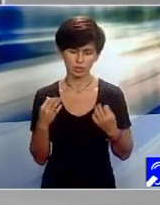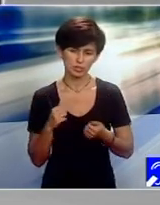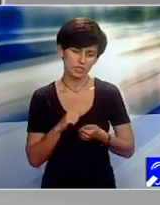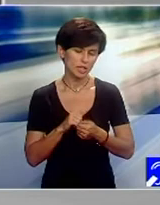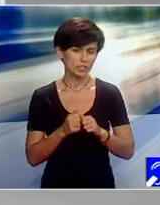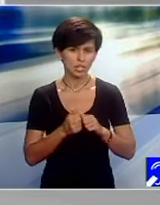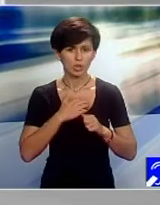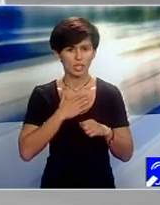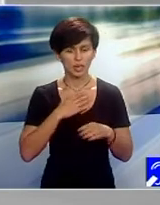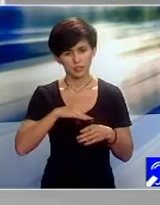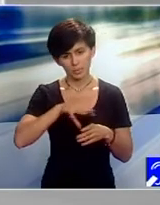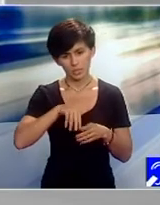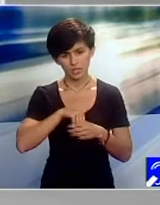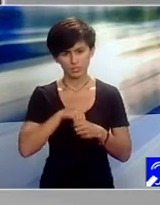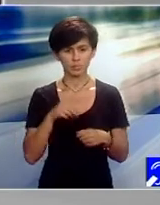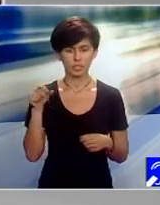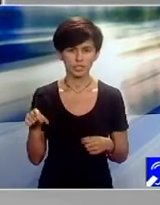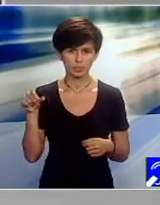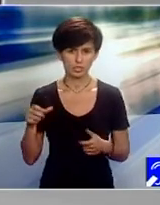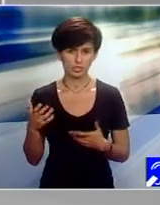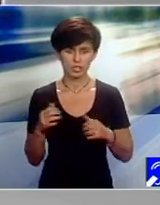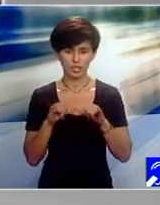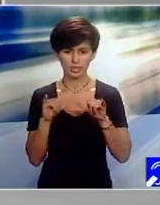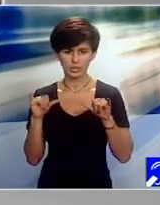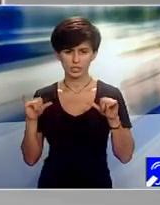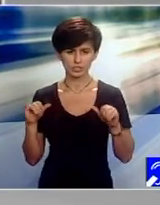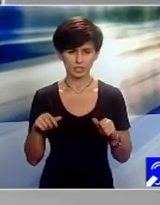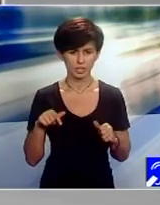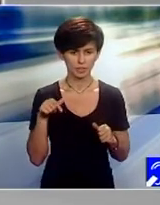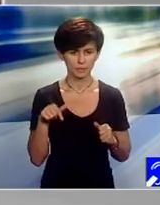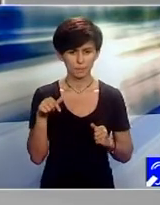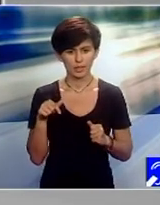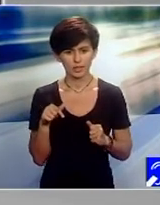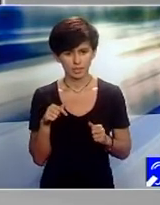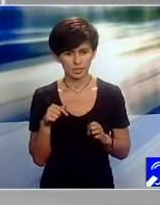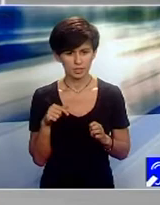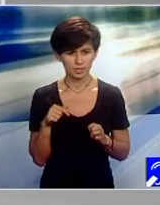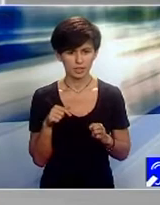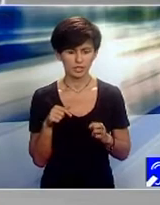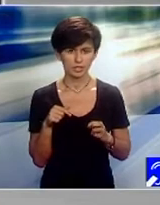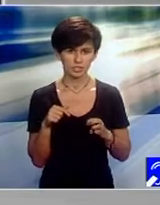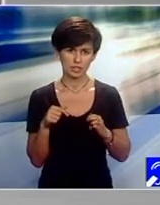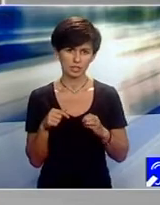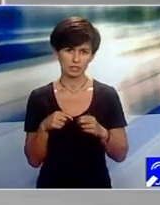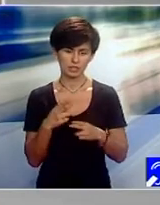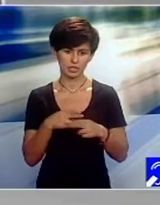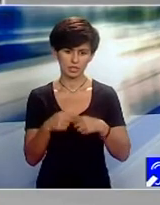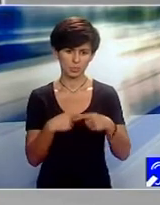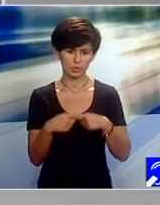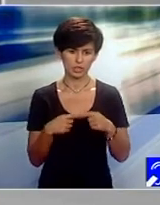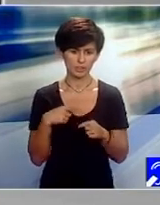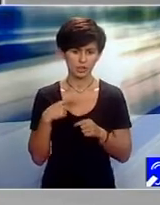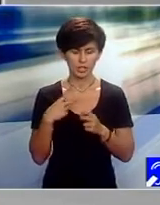că avem în familie persoane care au dezvoltat această boală. Deci, în primul rând, este important